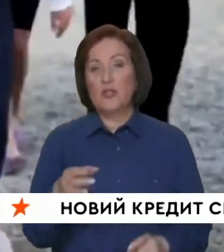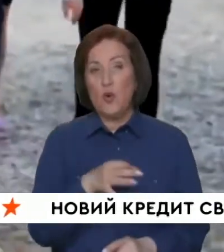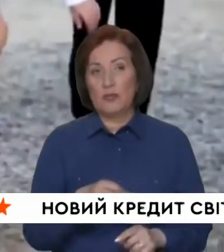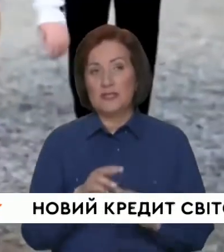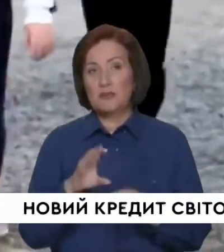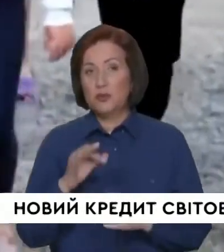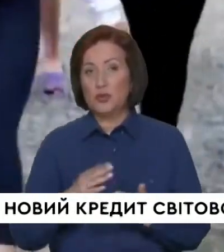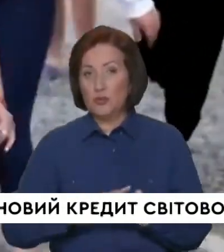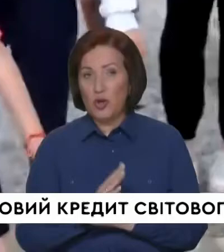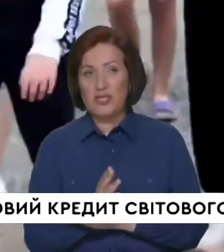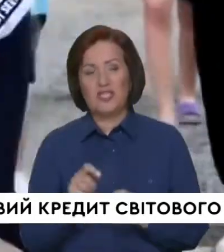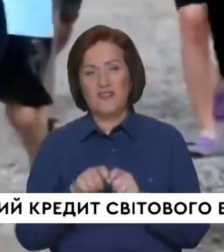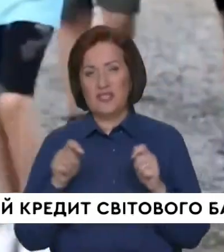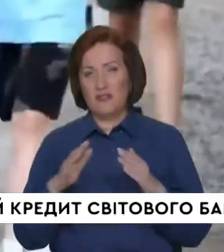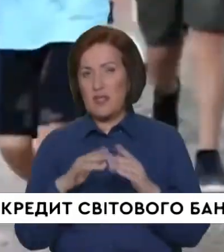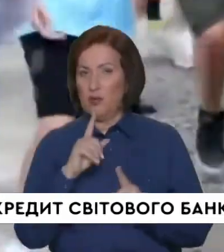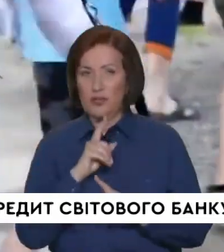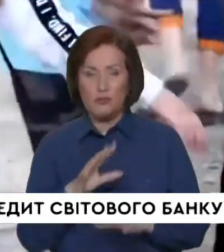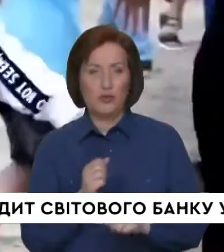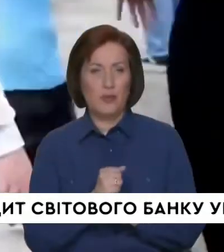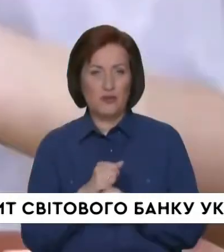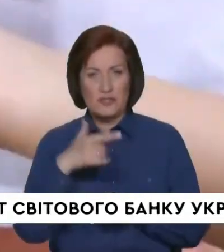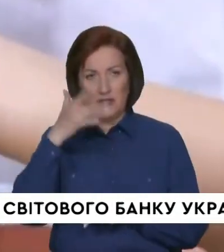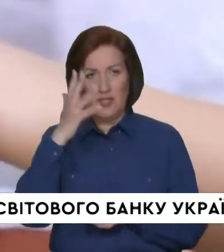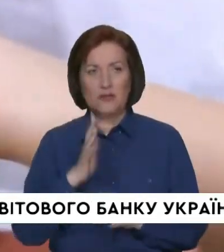Мінсоцполітики кажуть, відкривати табори не будуть. Вони працюватимуть цього